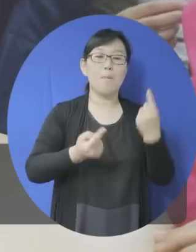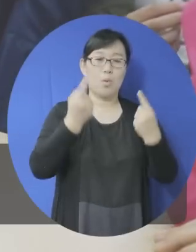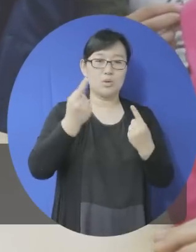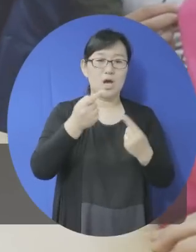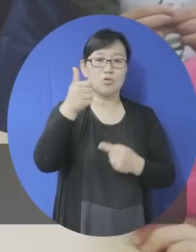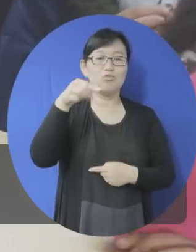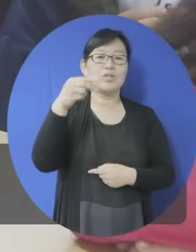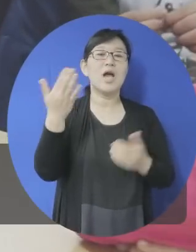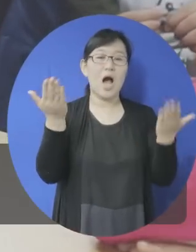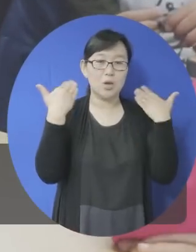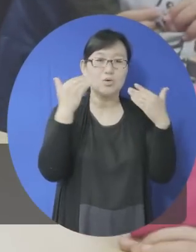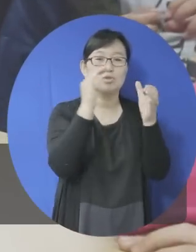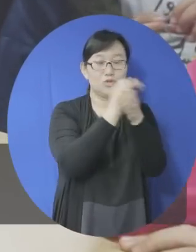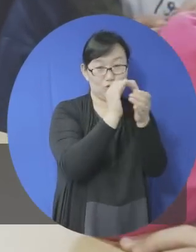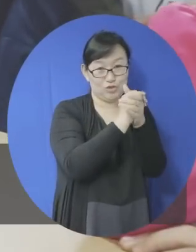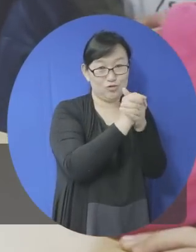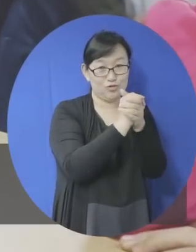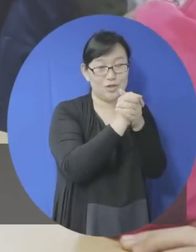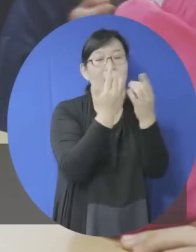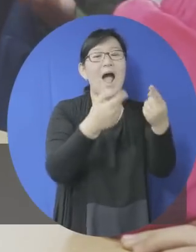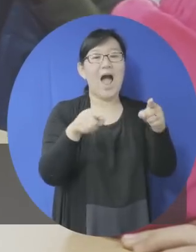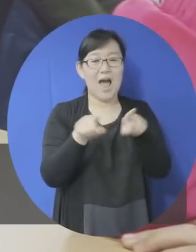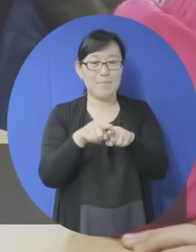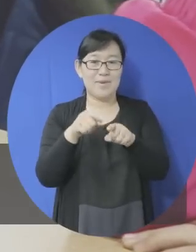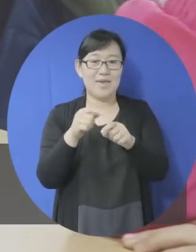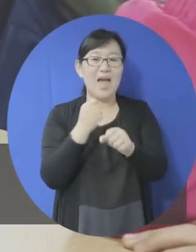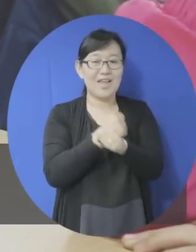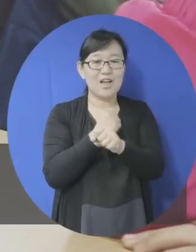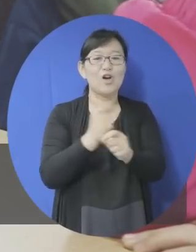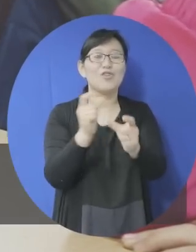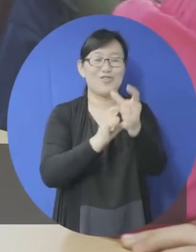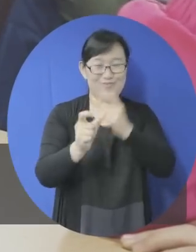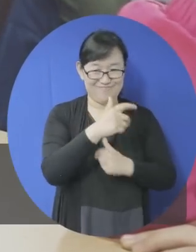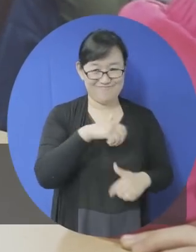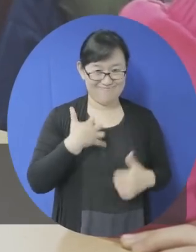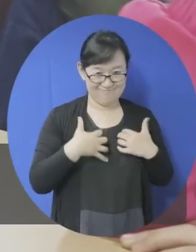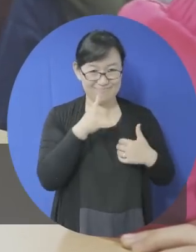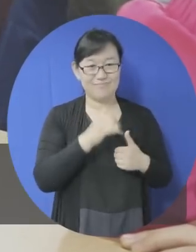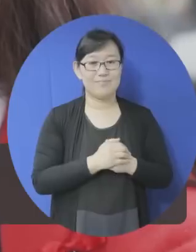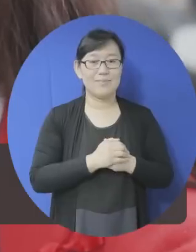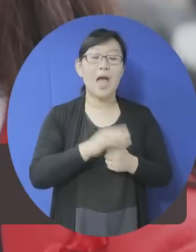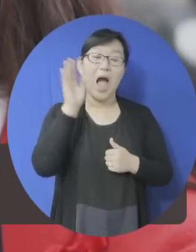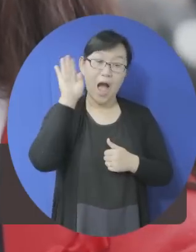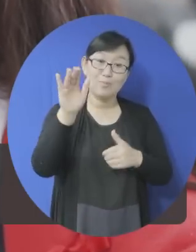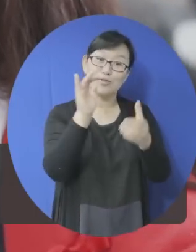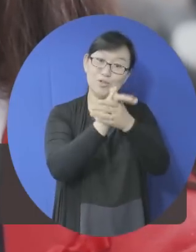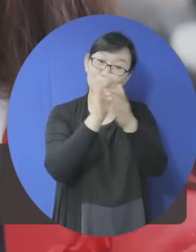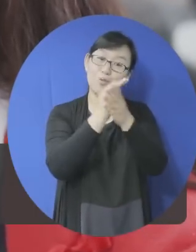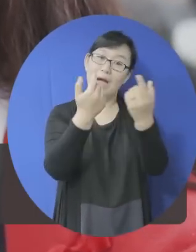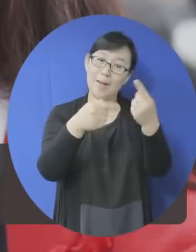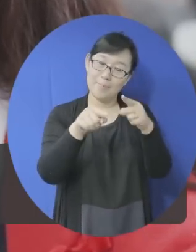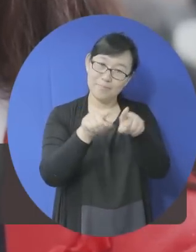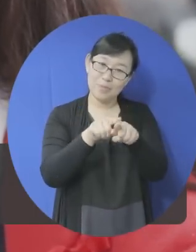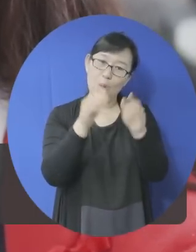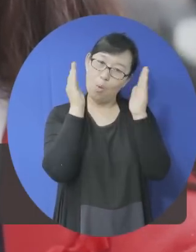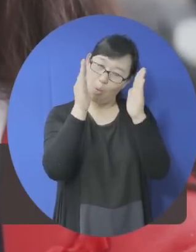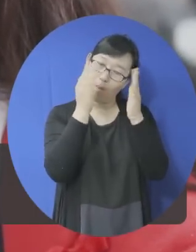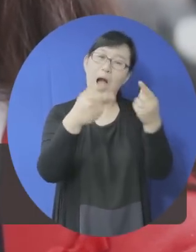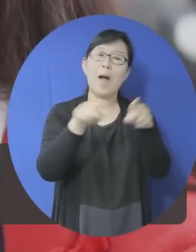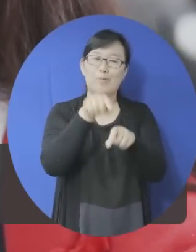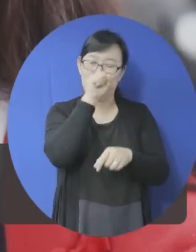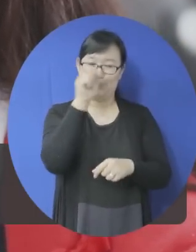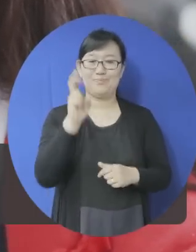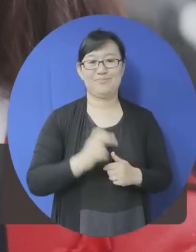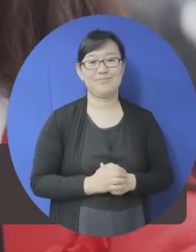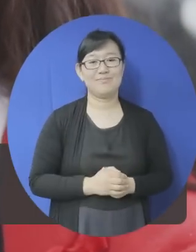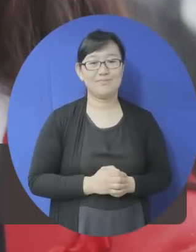하는 것보다는 누리학 친구들 함께 하니까 더 재밌었어요. 앞으로 친구들과